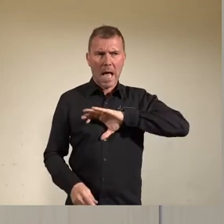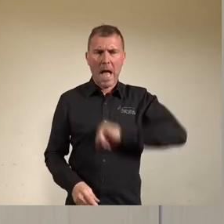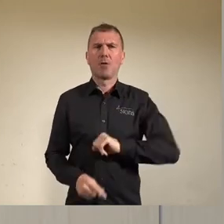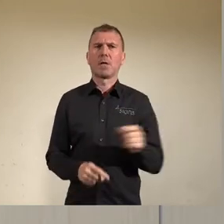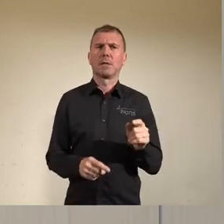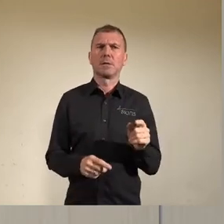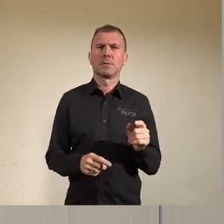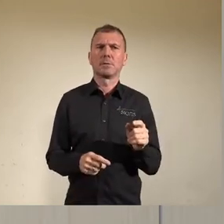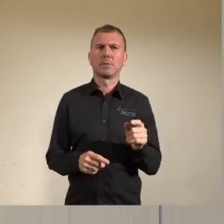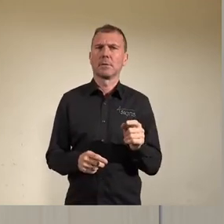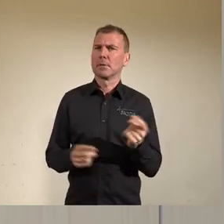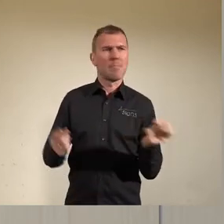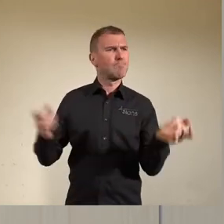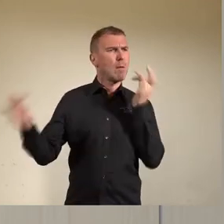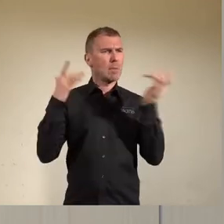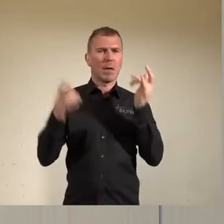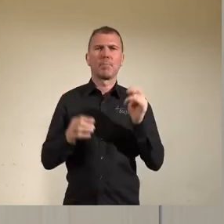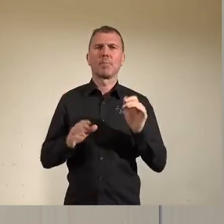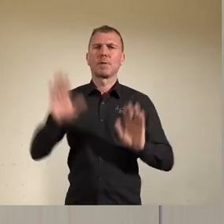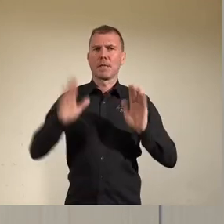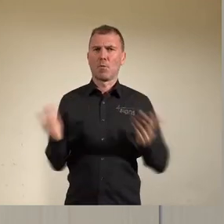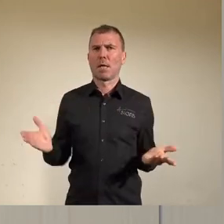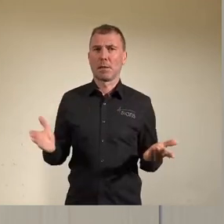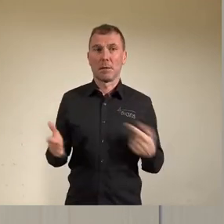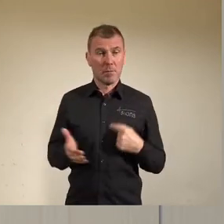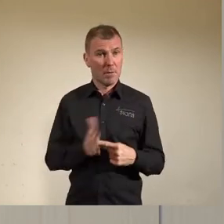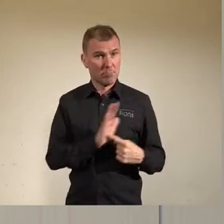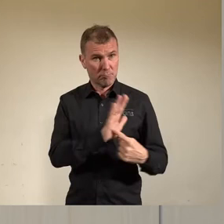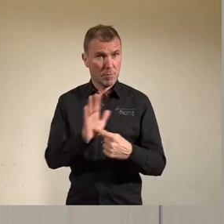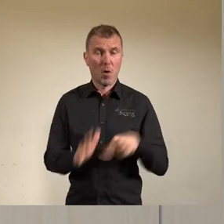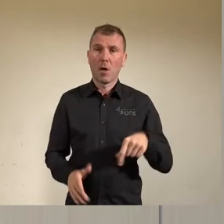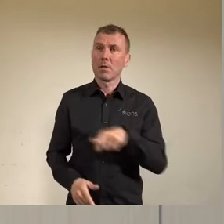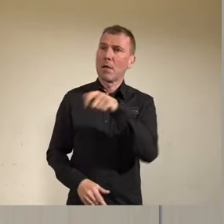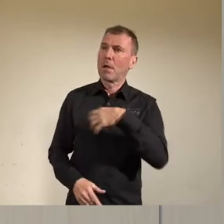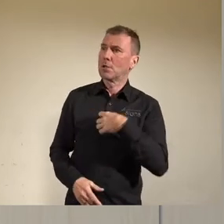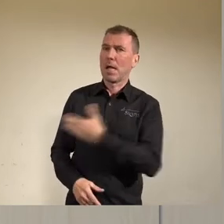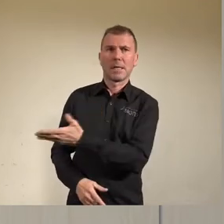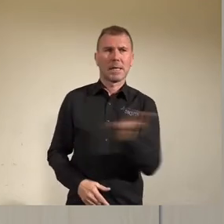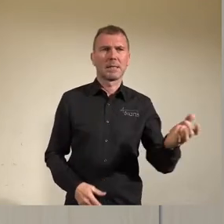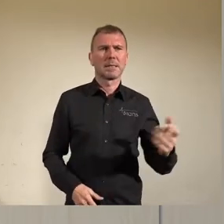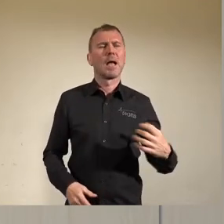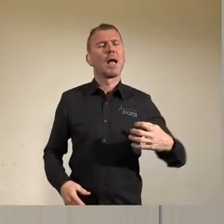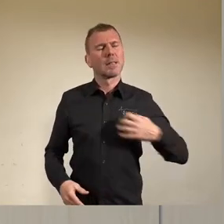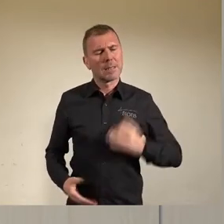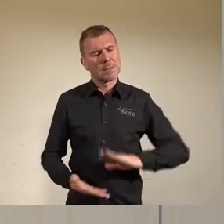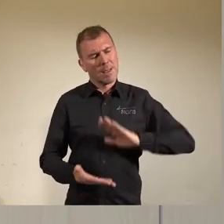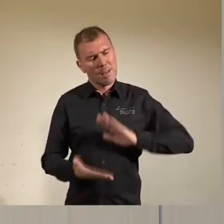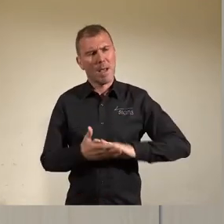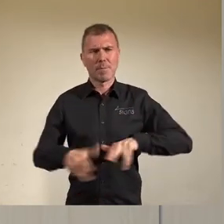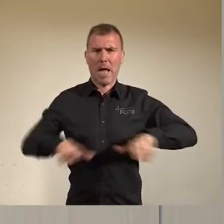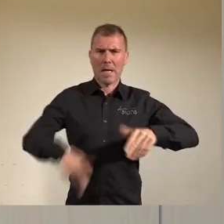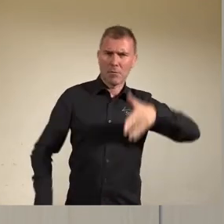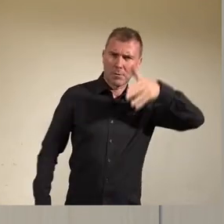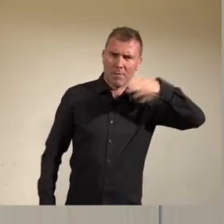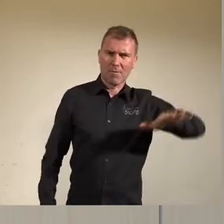mancher Zumutungen der Demokratie. Wir beweisen heute hier gemeinsam den Menschen in unserer Stadt, Dresden ist und bleibt handlungsfähig und kommt